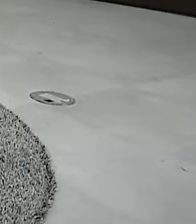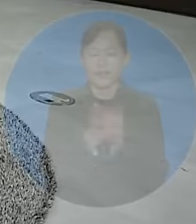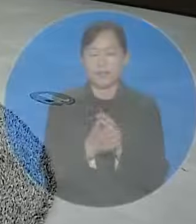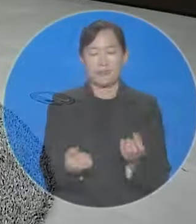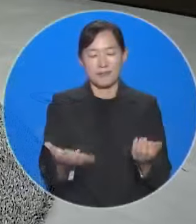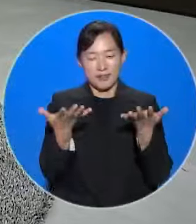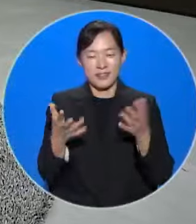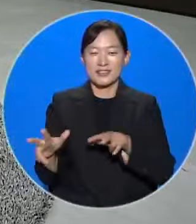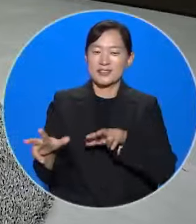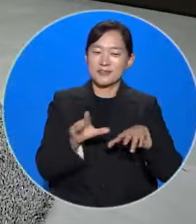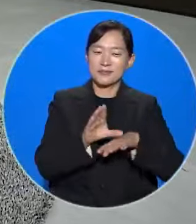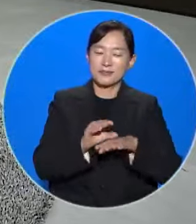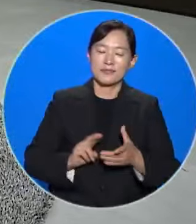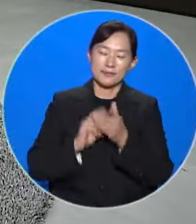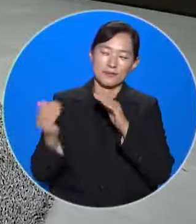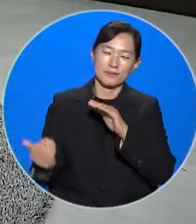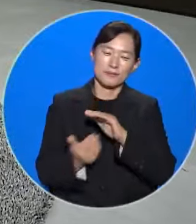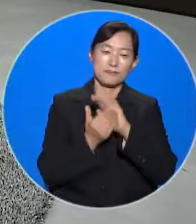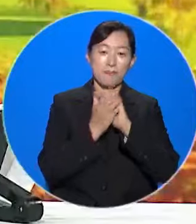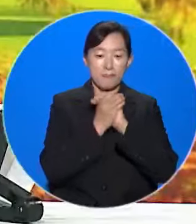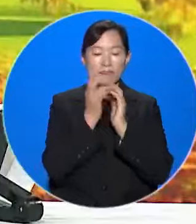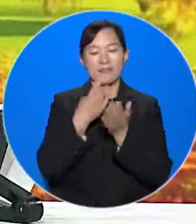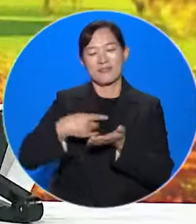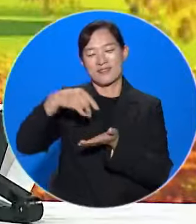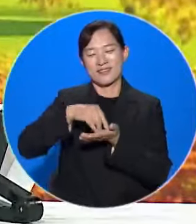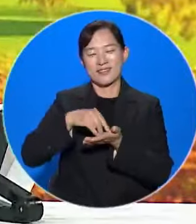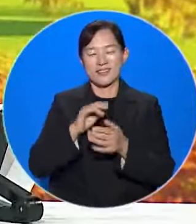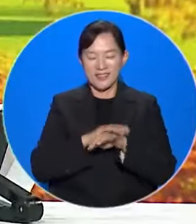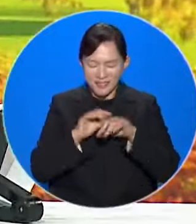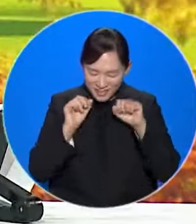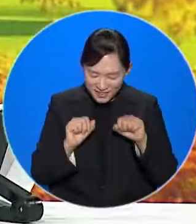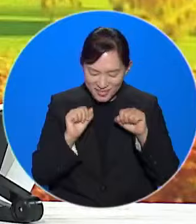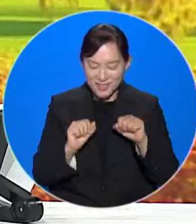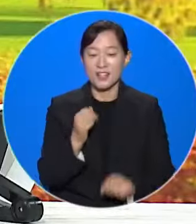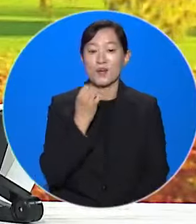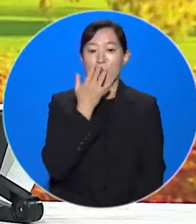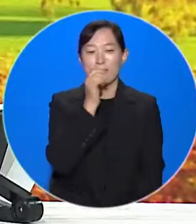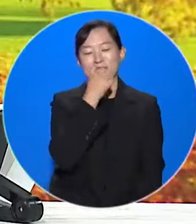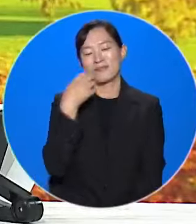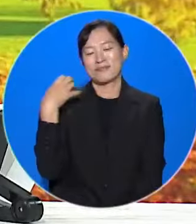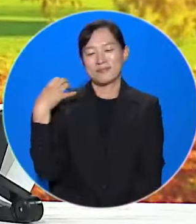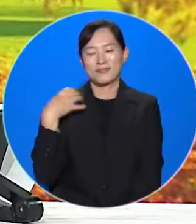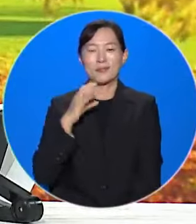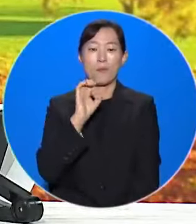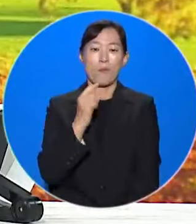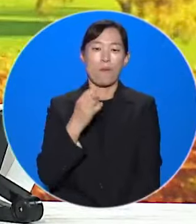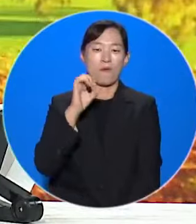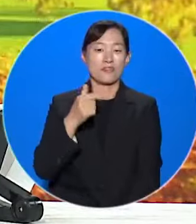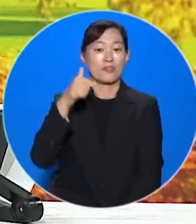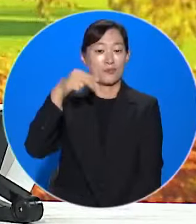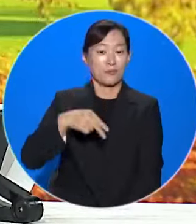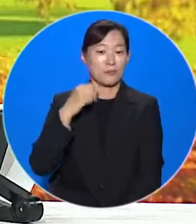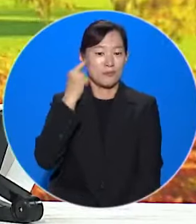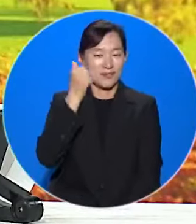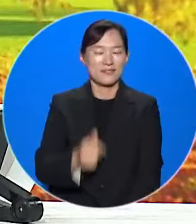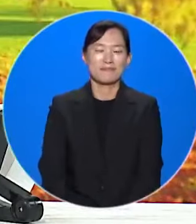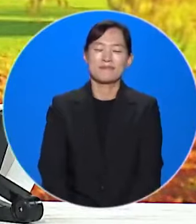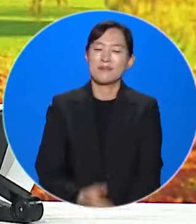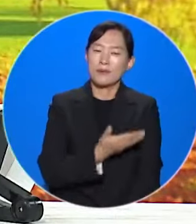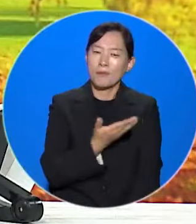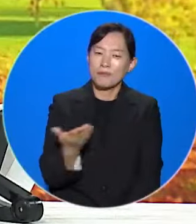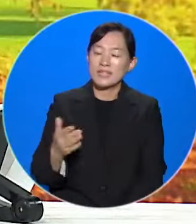할렐루야 생방송 기적을 이루는 기도 달리다금 안녕하세요. 화요일 진행을 맡은 오은규 목사입니다.